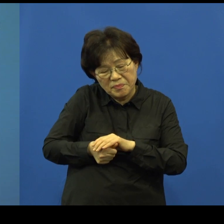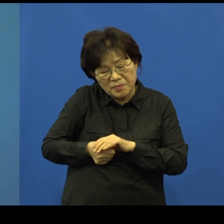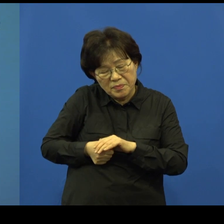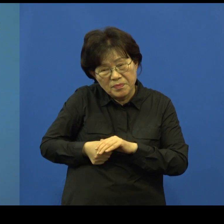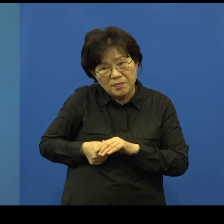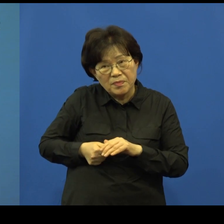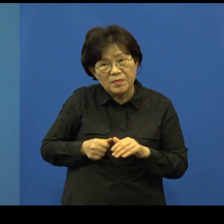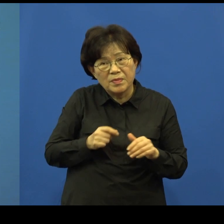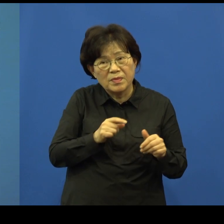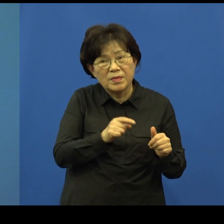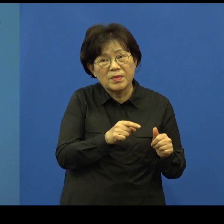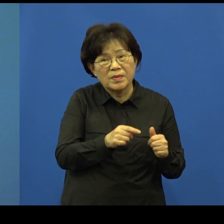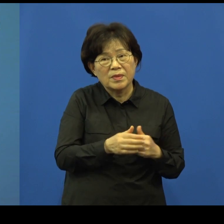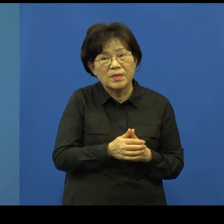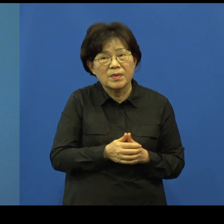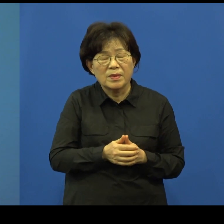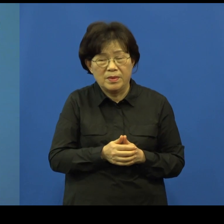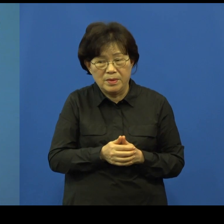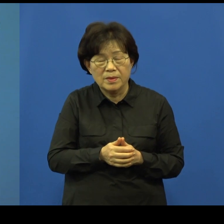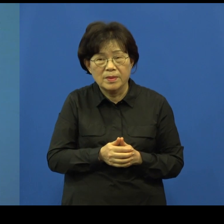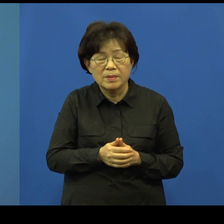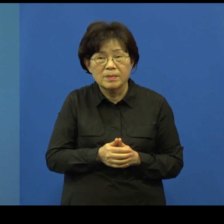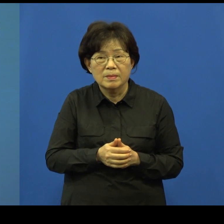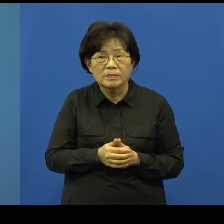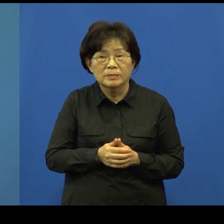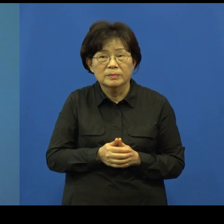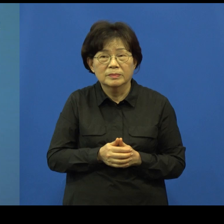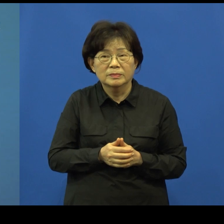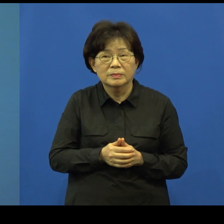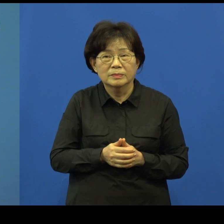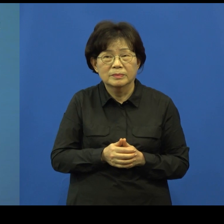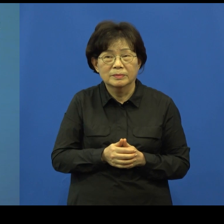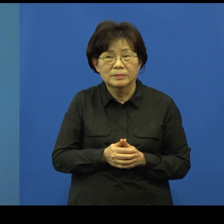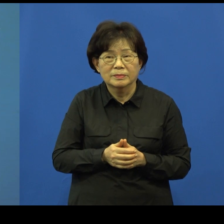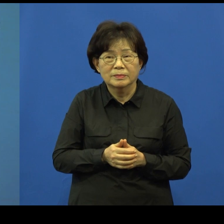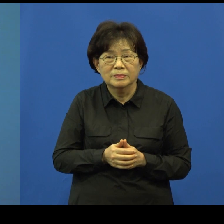해가 또 서쪽에서 뜨겠네 모르고,